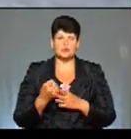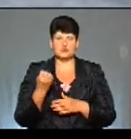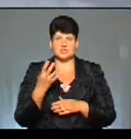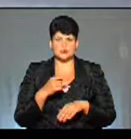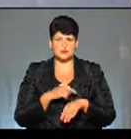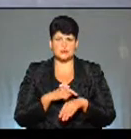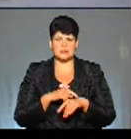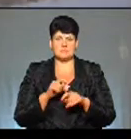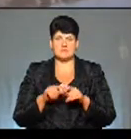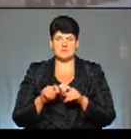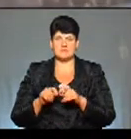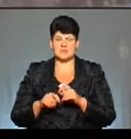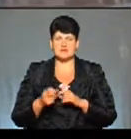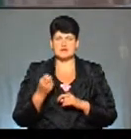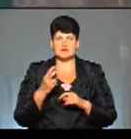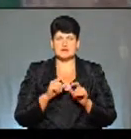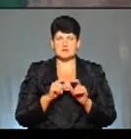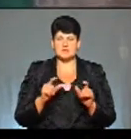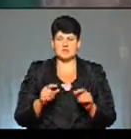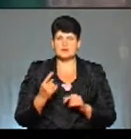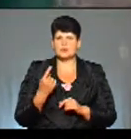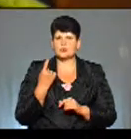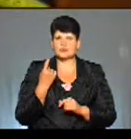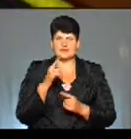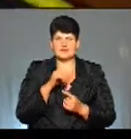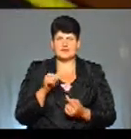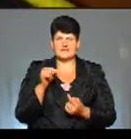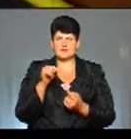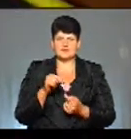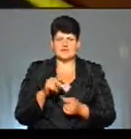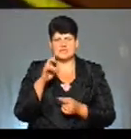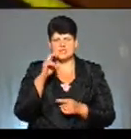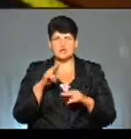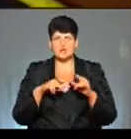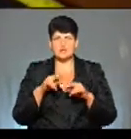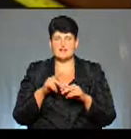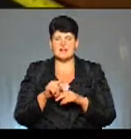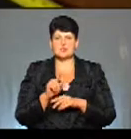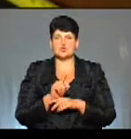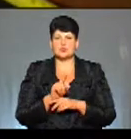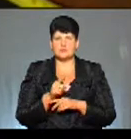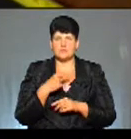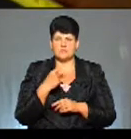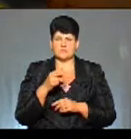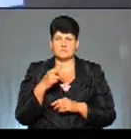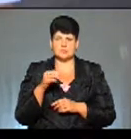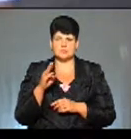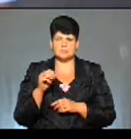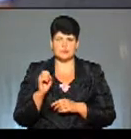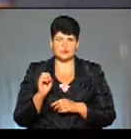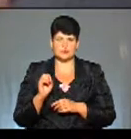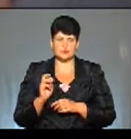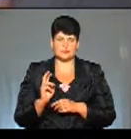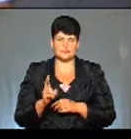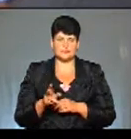години перевірили 12 об'єктів, і жоден з них не відповідає державним будівельним нормам, каже Дмитро Щебетюк.